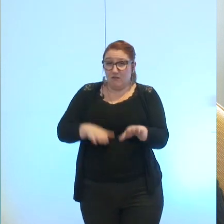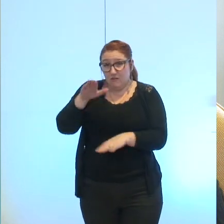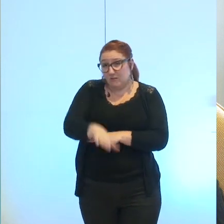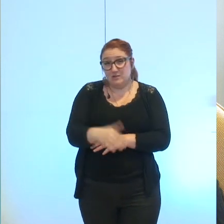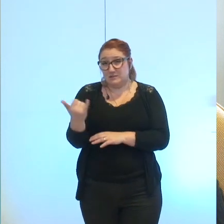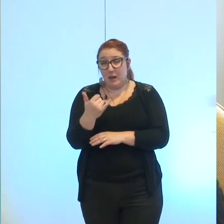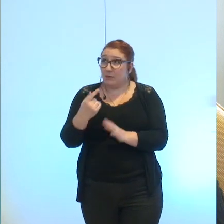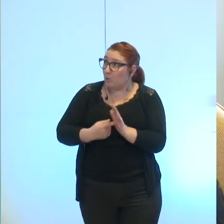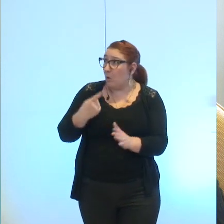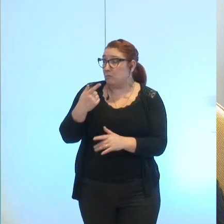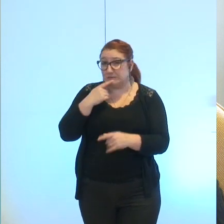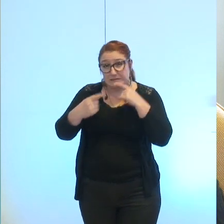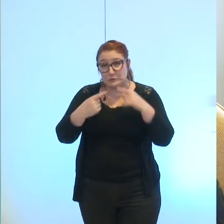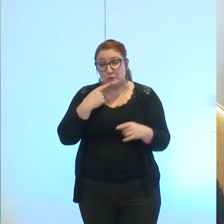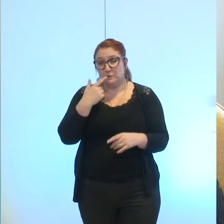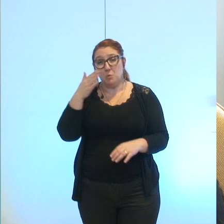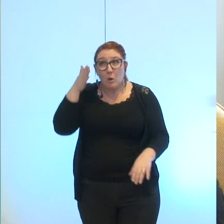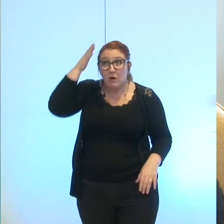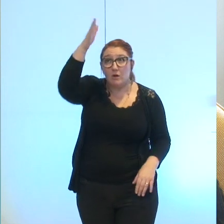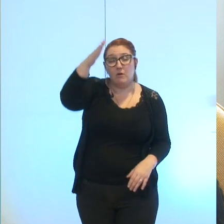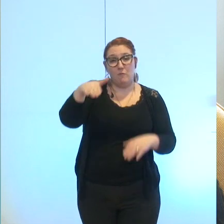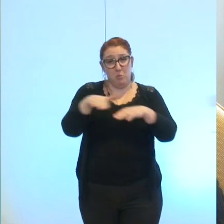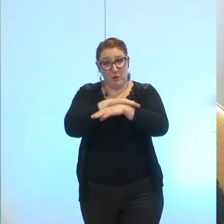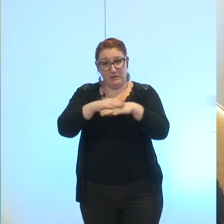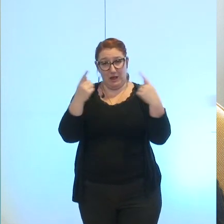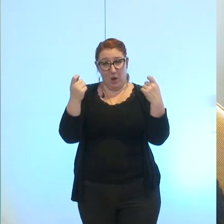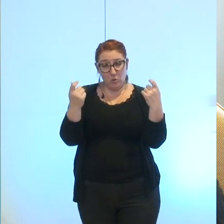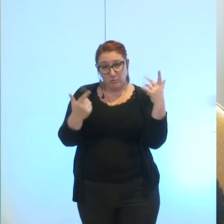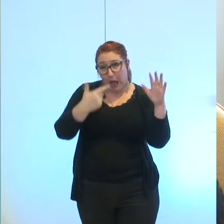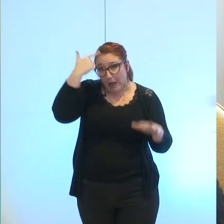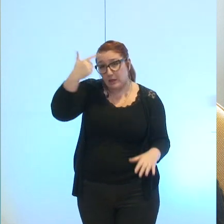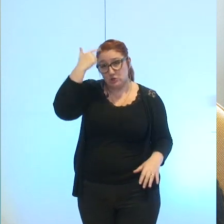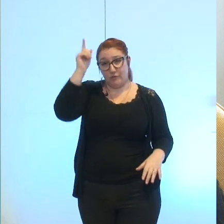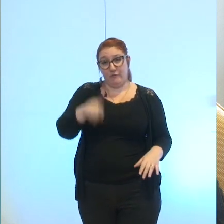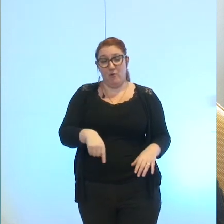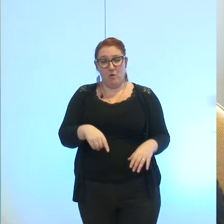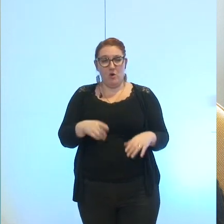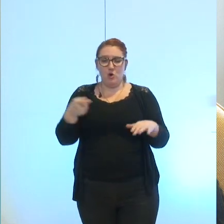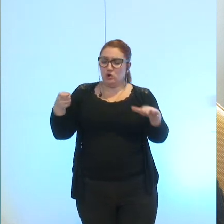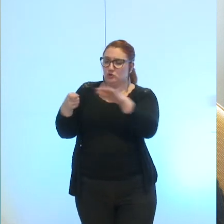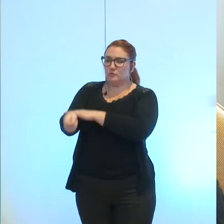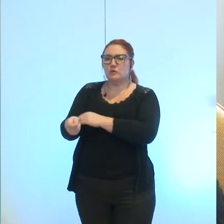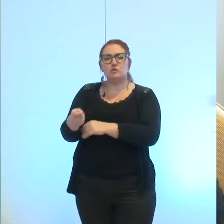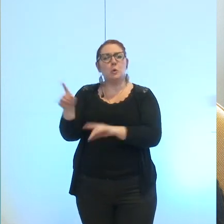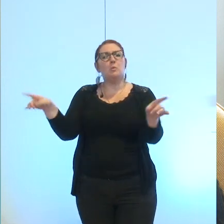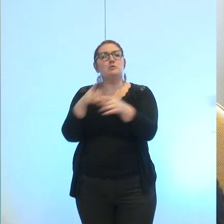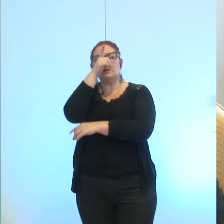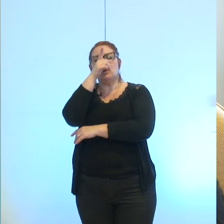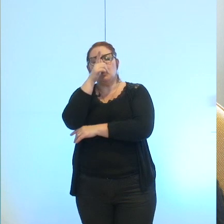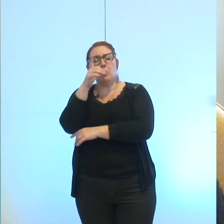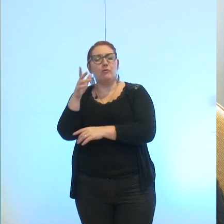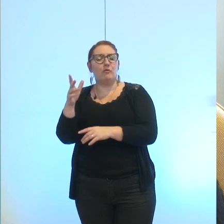d'économie intelligente réduire à zéro la subvention comme vous l'avez fait au Musiciens du Louvre Grenoble